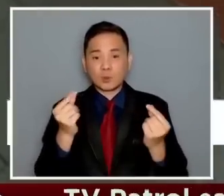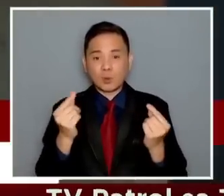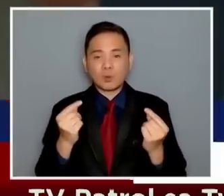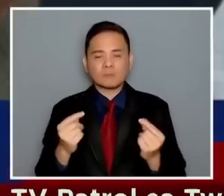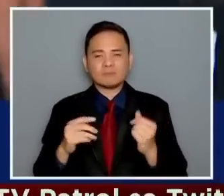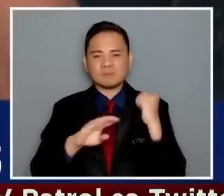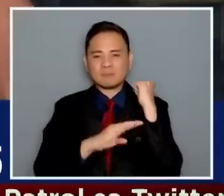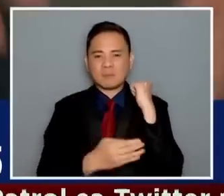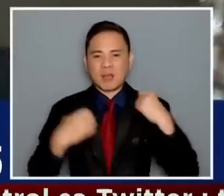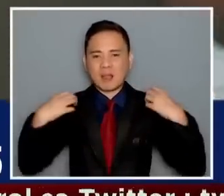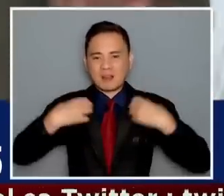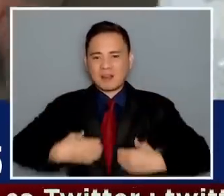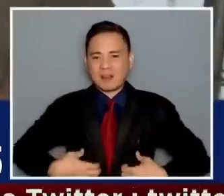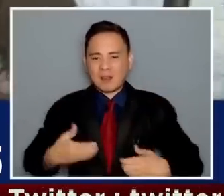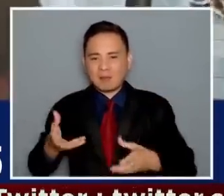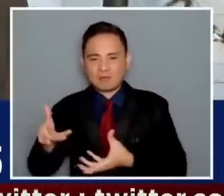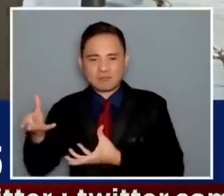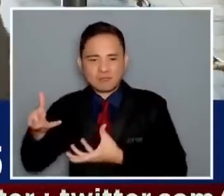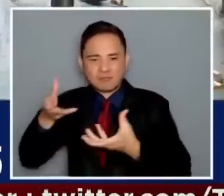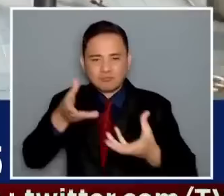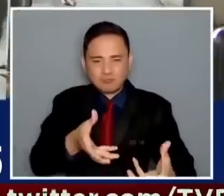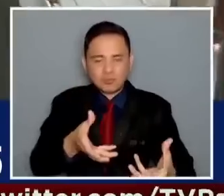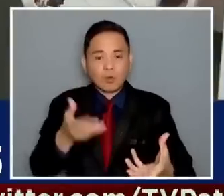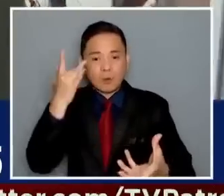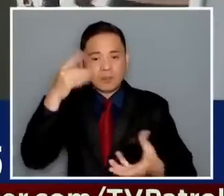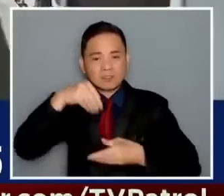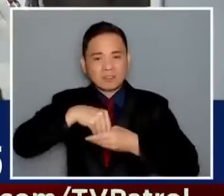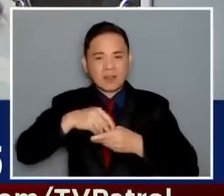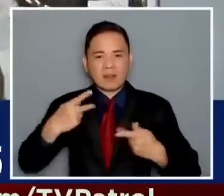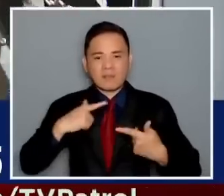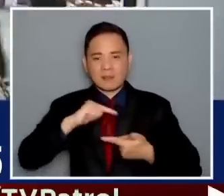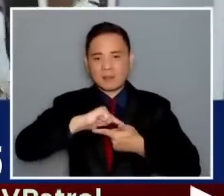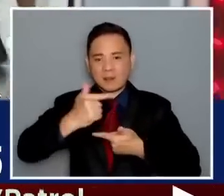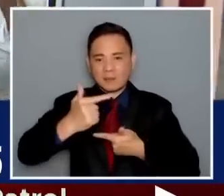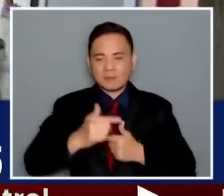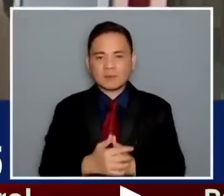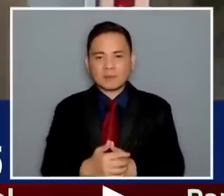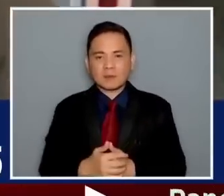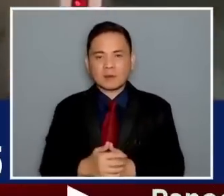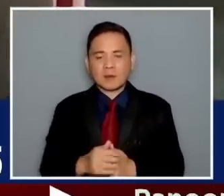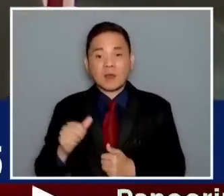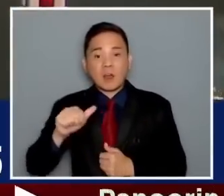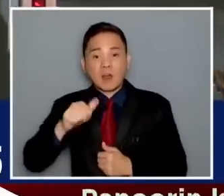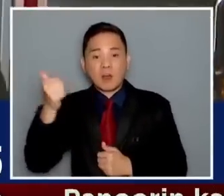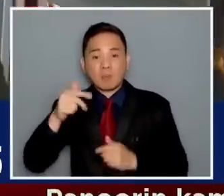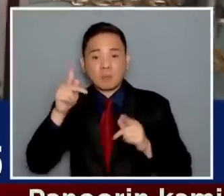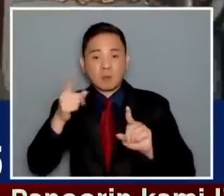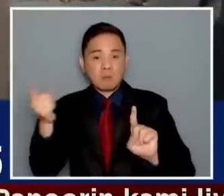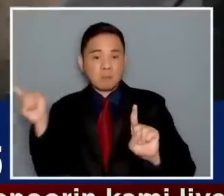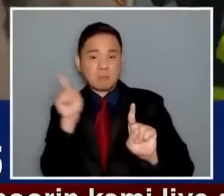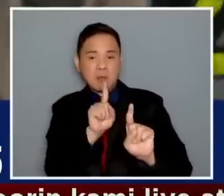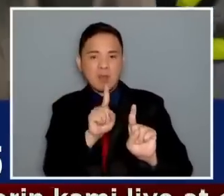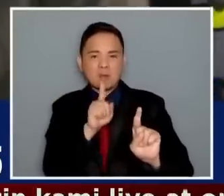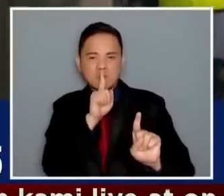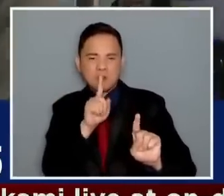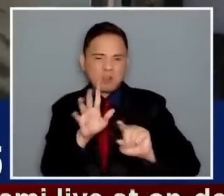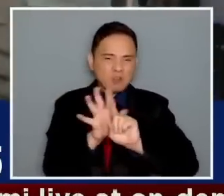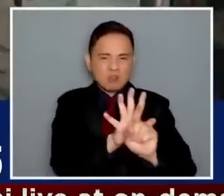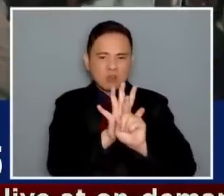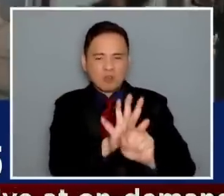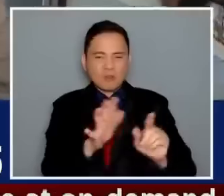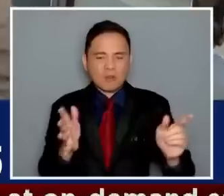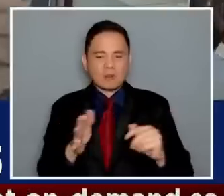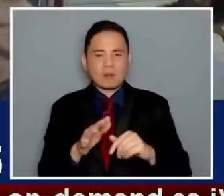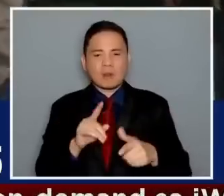may laptop sa loob. Yun nga lang, meron siyang kasabay sa likod na ipinilit isiksik ang bag kasunod ng bag niya. At ilang sandali